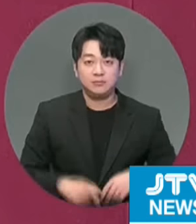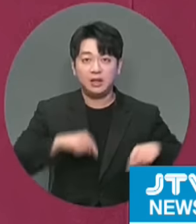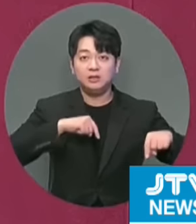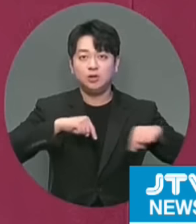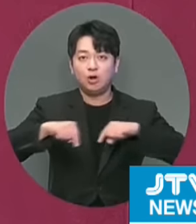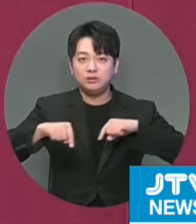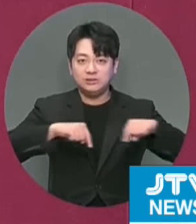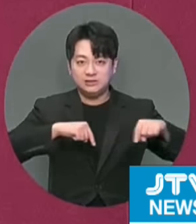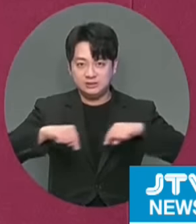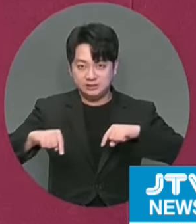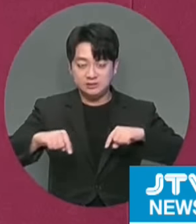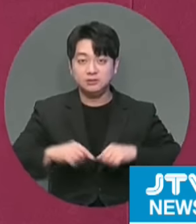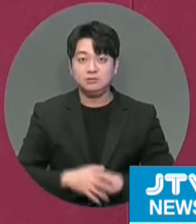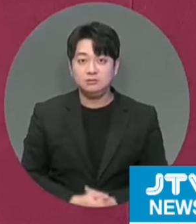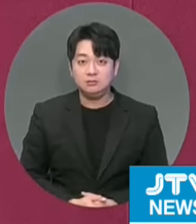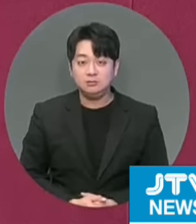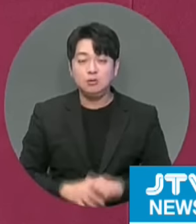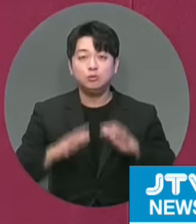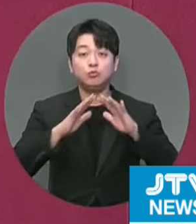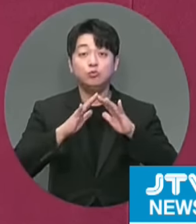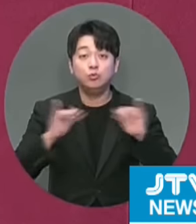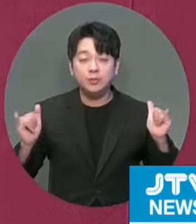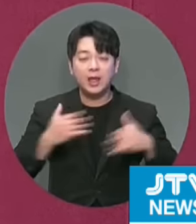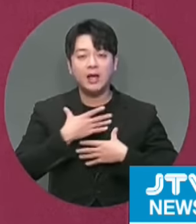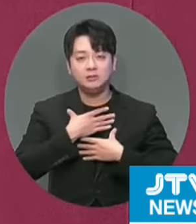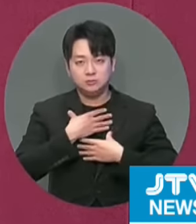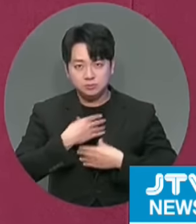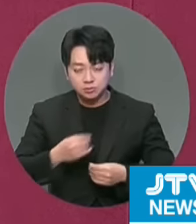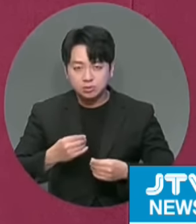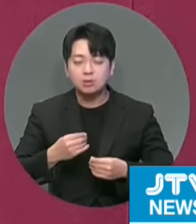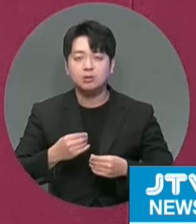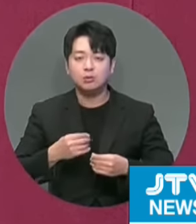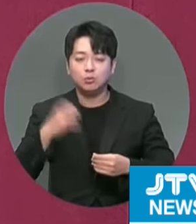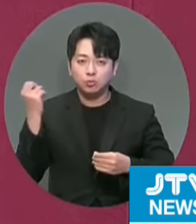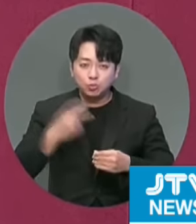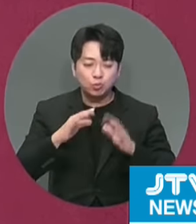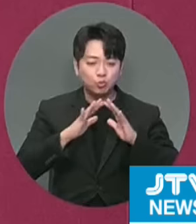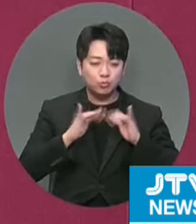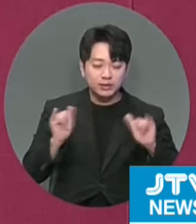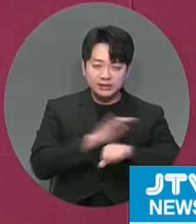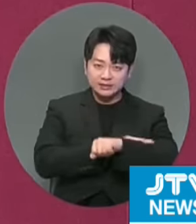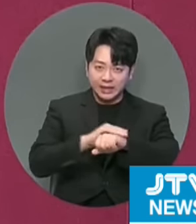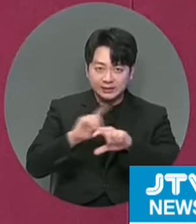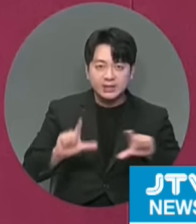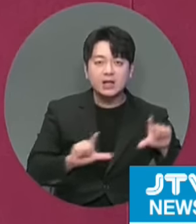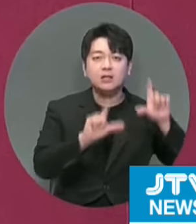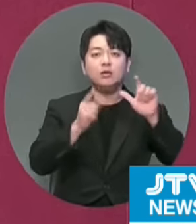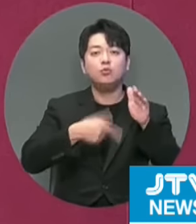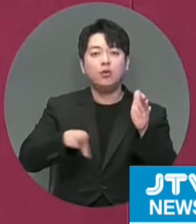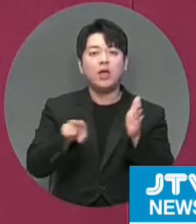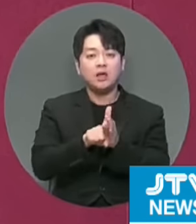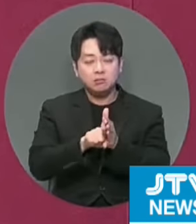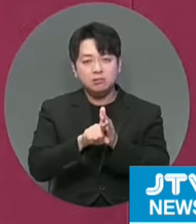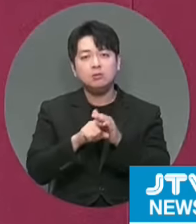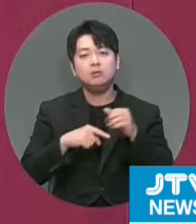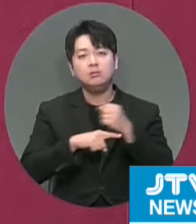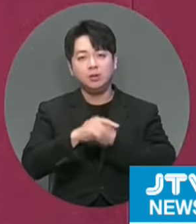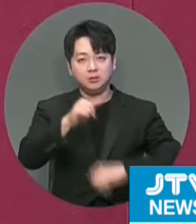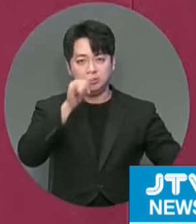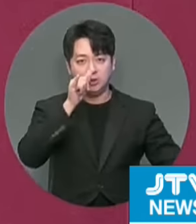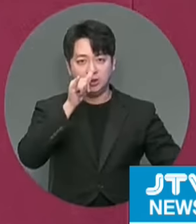정치는 국민의 안녕을 도모하고 국민을 잘 살게 하는 것이 정치입니다. 그 실체적